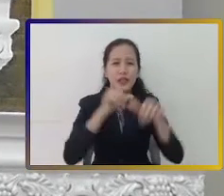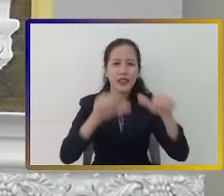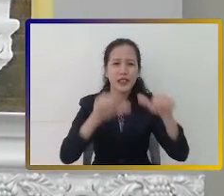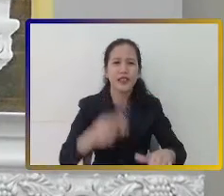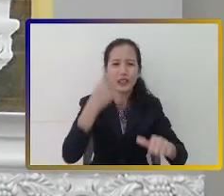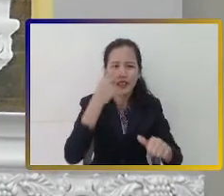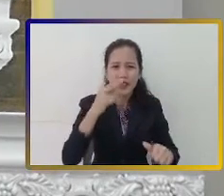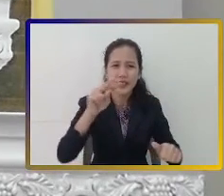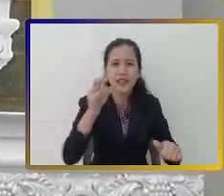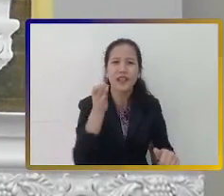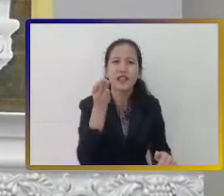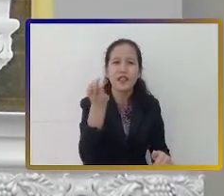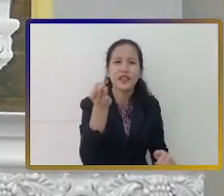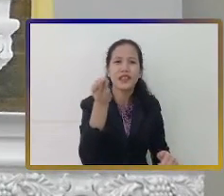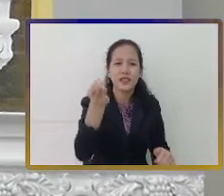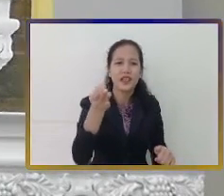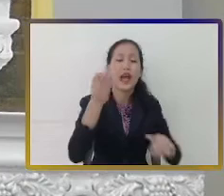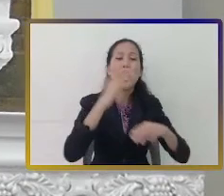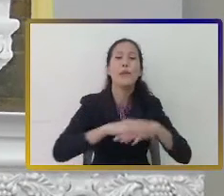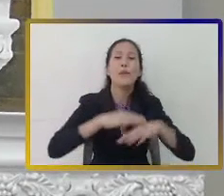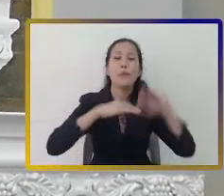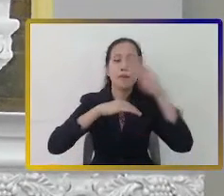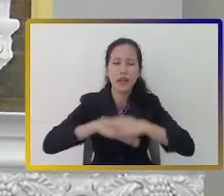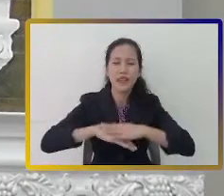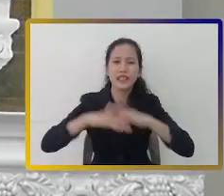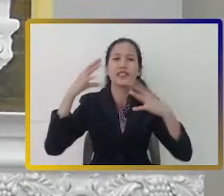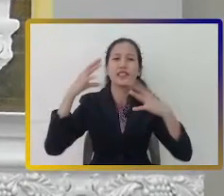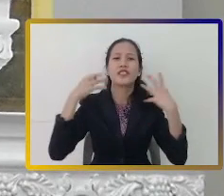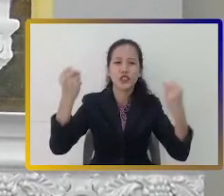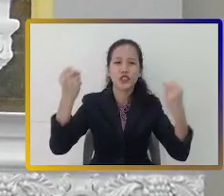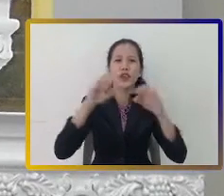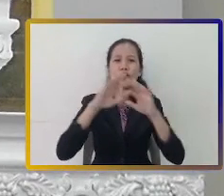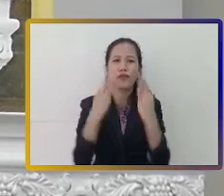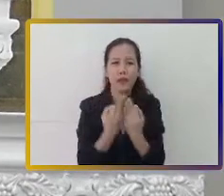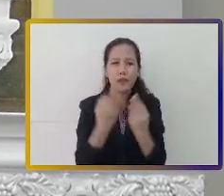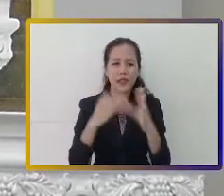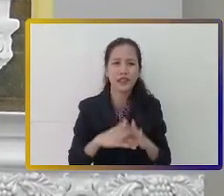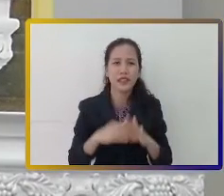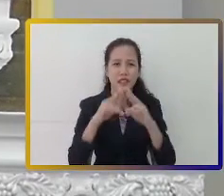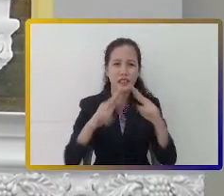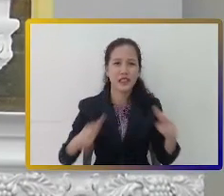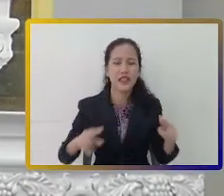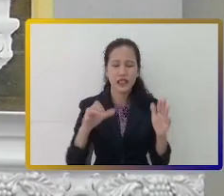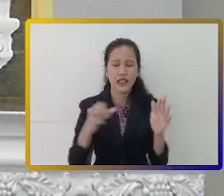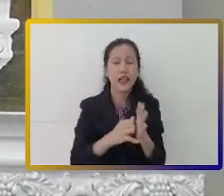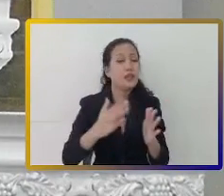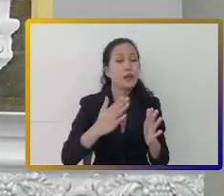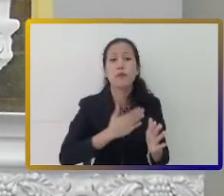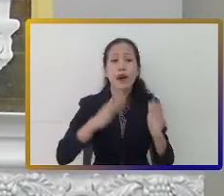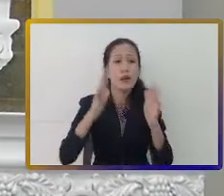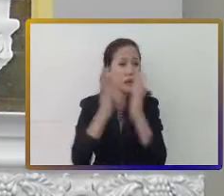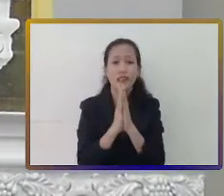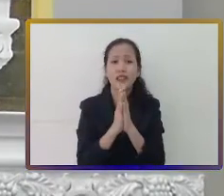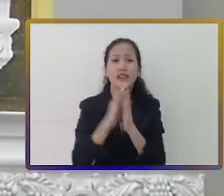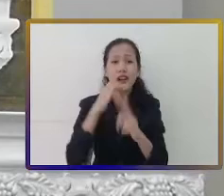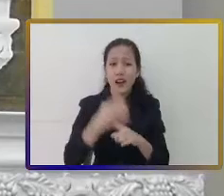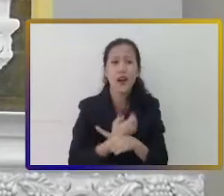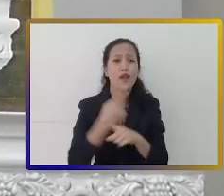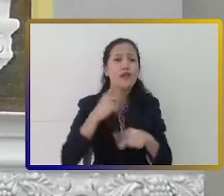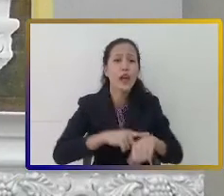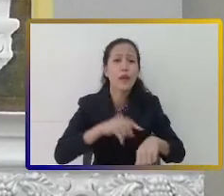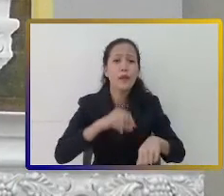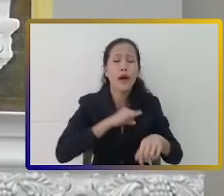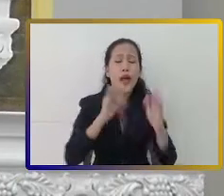and build strong families for the Lord. Yan po ang panalangin ko every time na nananalangin po ako. Sabi ko,